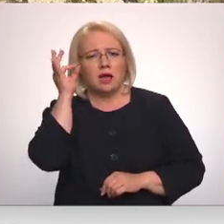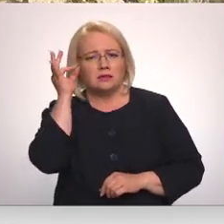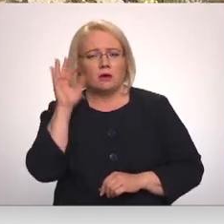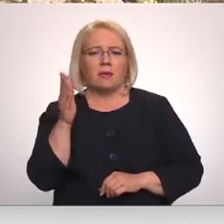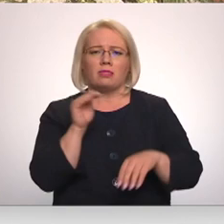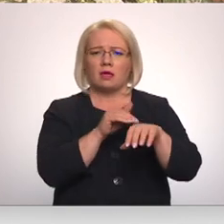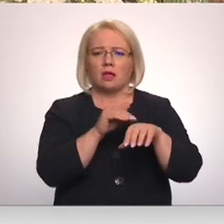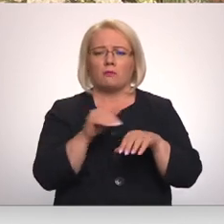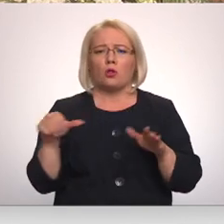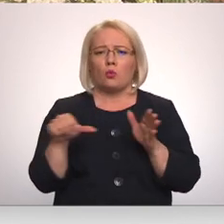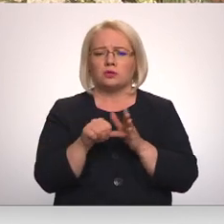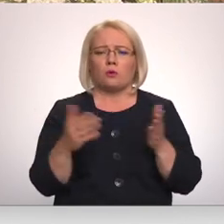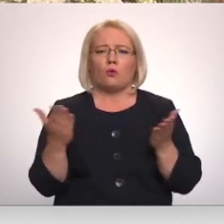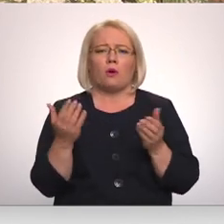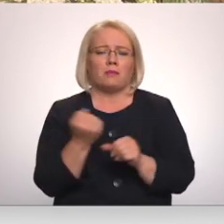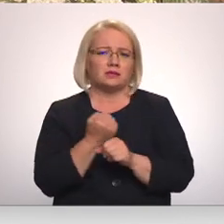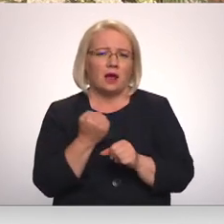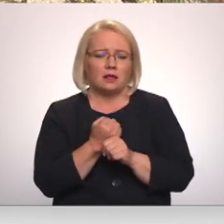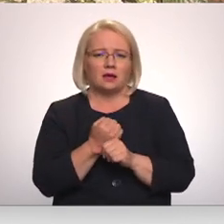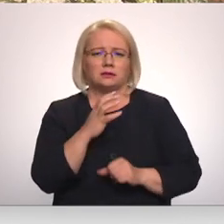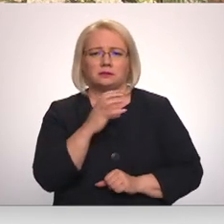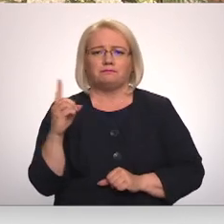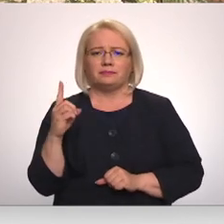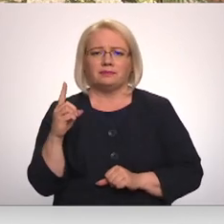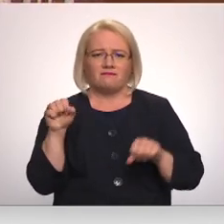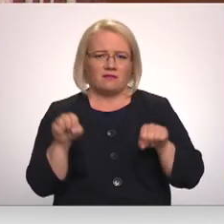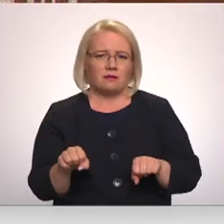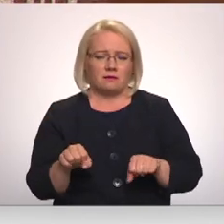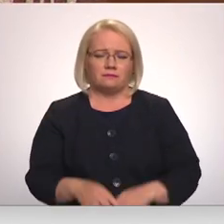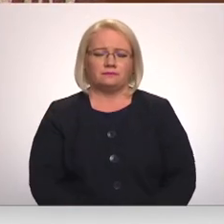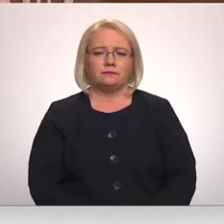atgādinātu par noziegumiem, ko pastrādāja PSRS režīms.